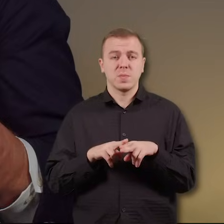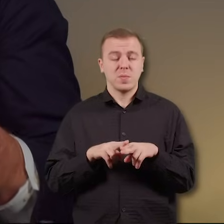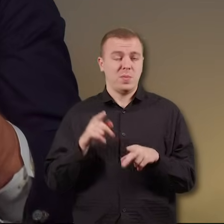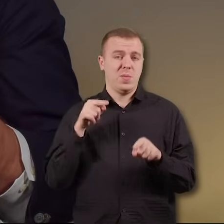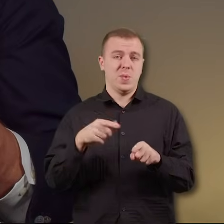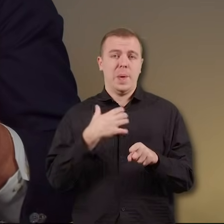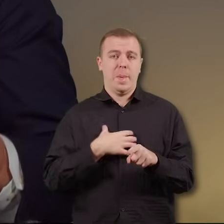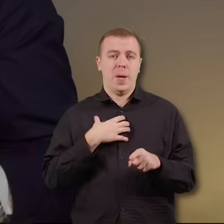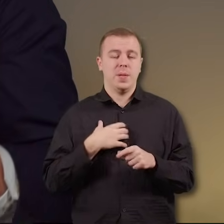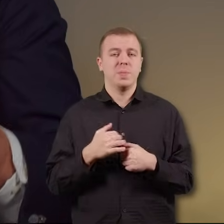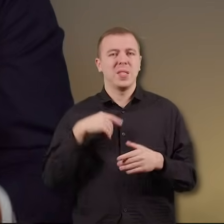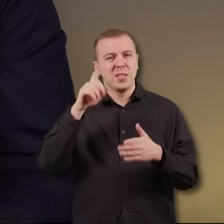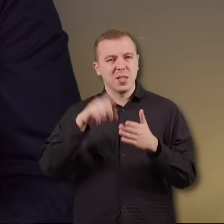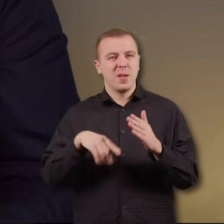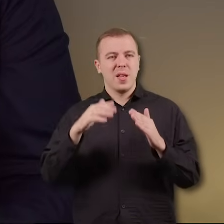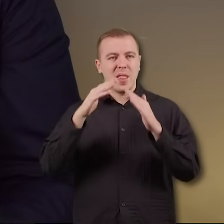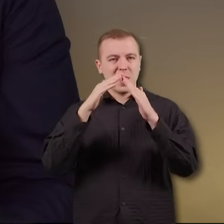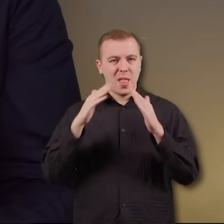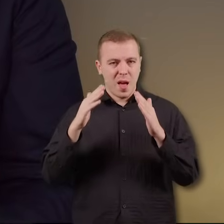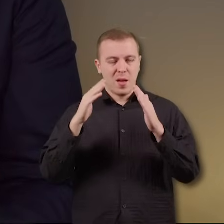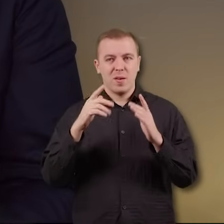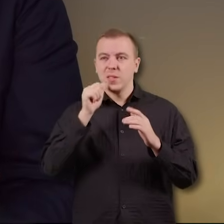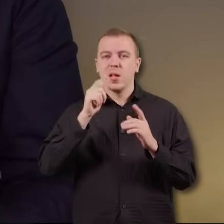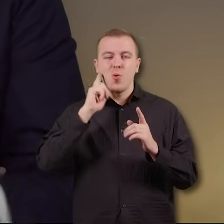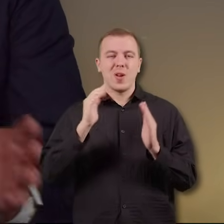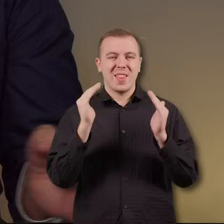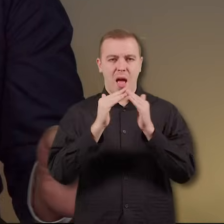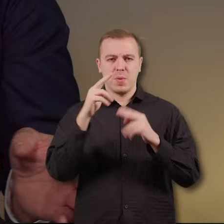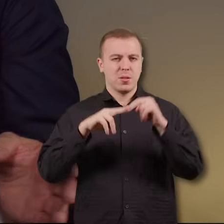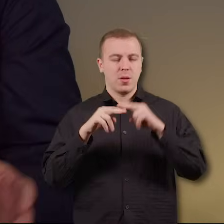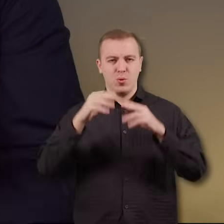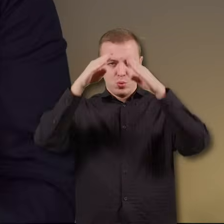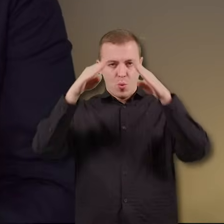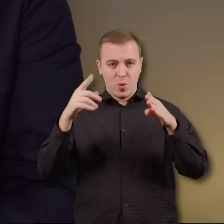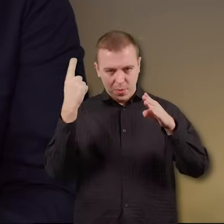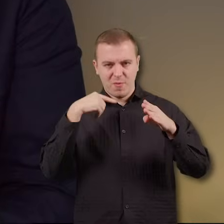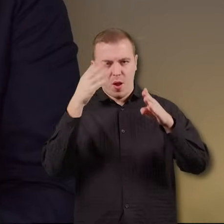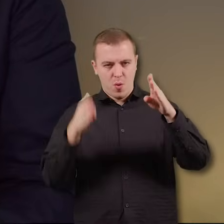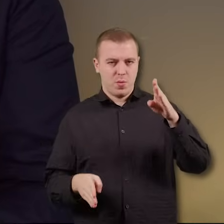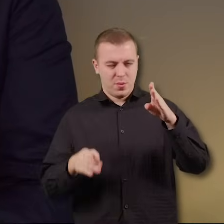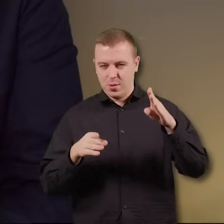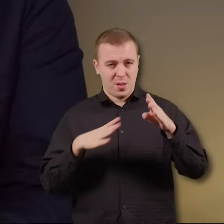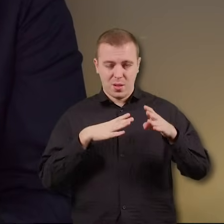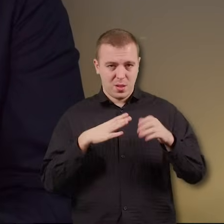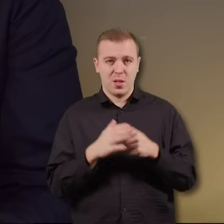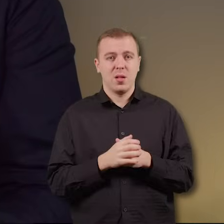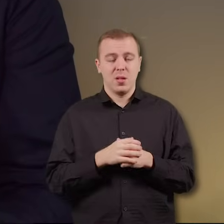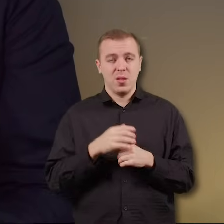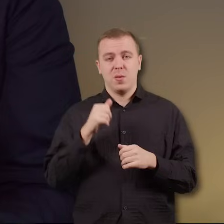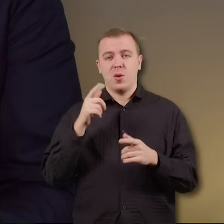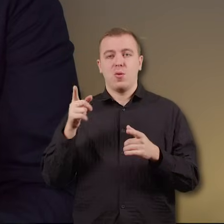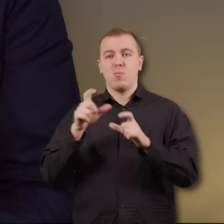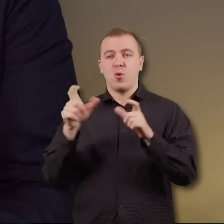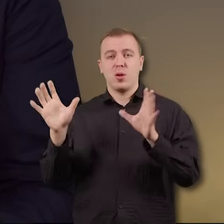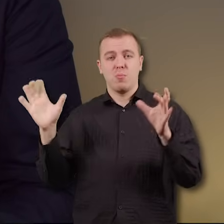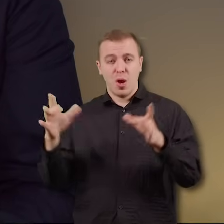esmė. Nestatykime namo nuo stogo, nes va, mažina vaikus, tai va ir vaikai. Tai reiškia, mažėja vaikų, uždaro mokyklas.